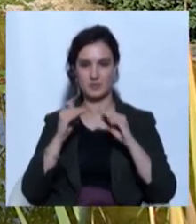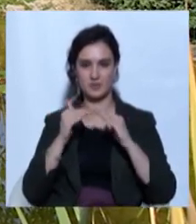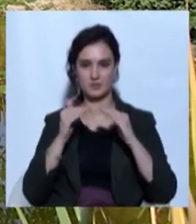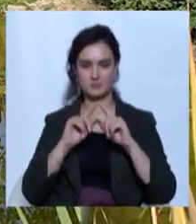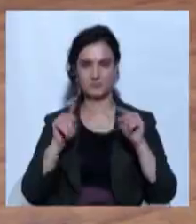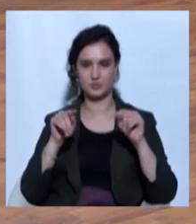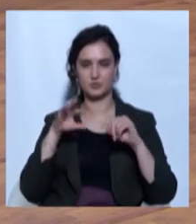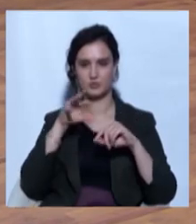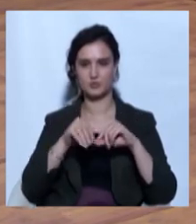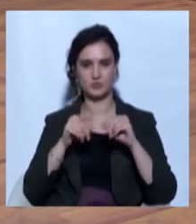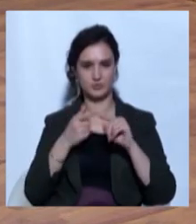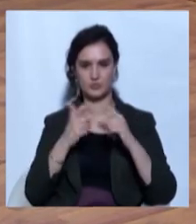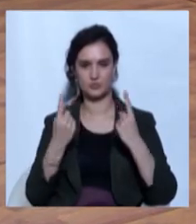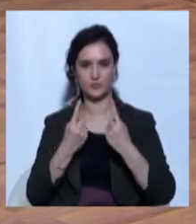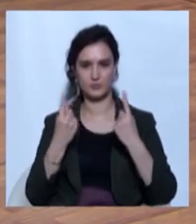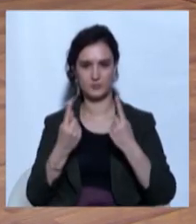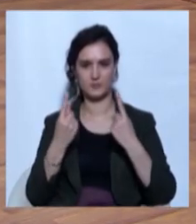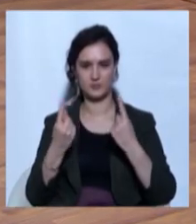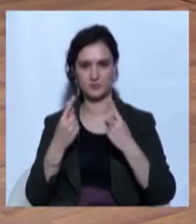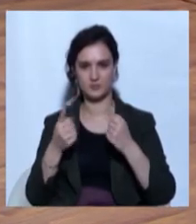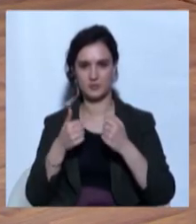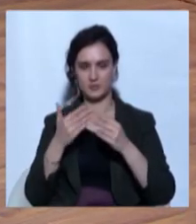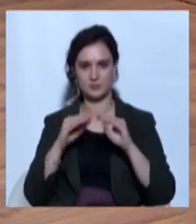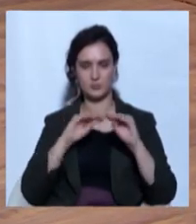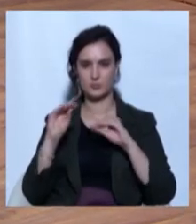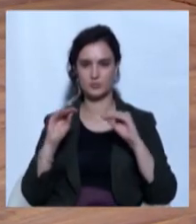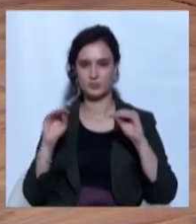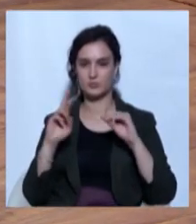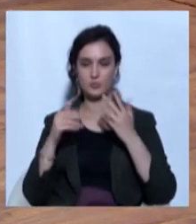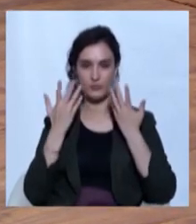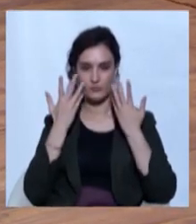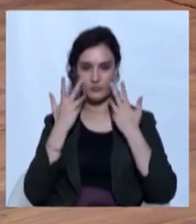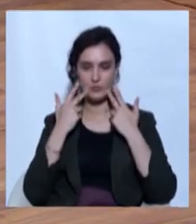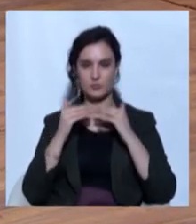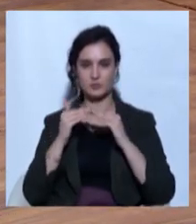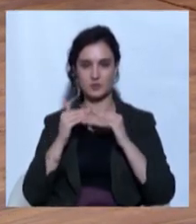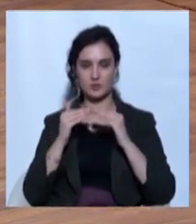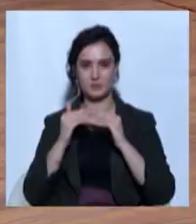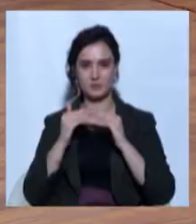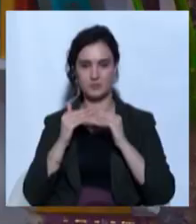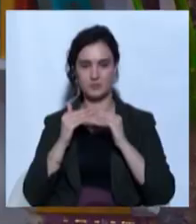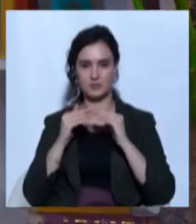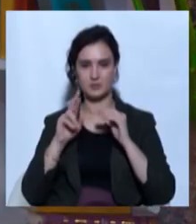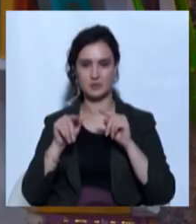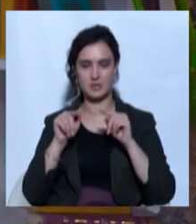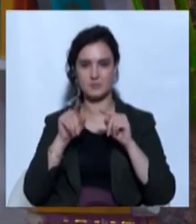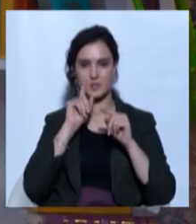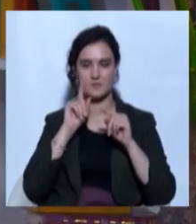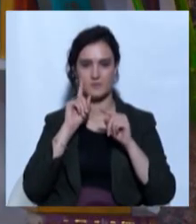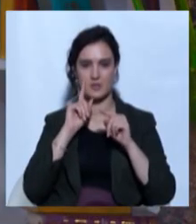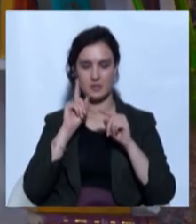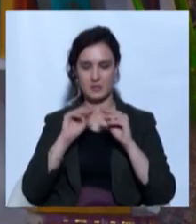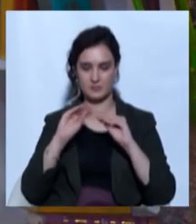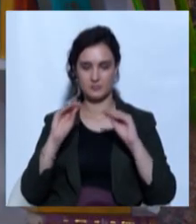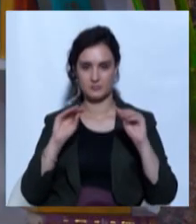სახლებს. შიგნით ესეც ძალიან კარგად არის მოწყობილი და კომფორტული სახლებია და აი ეს მწვანე